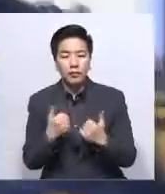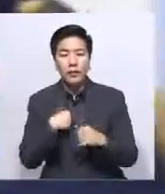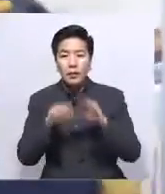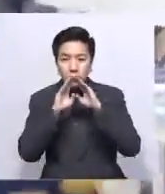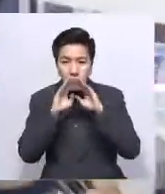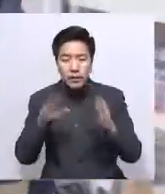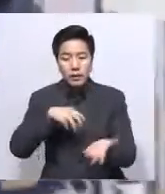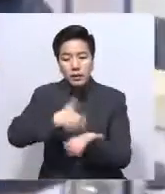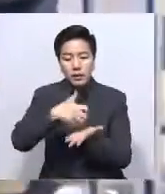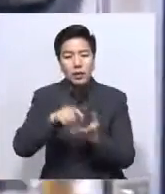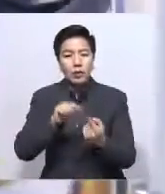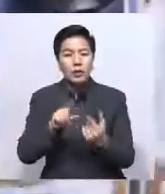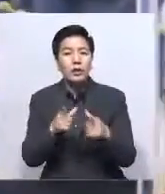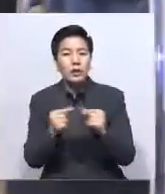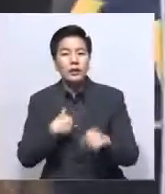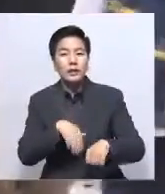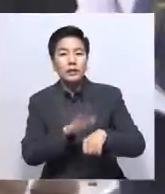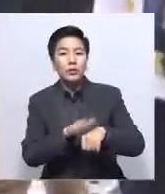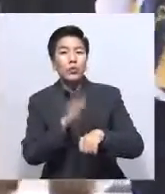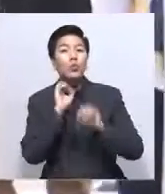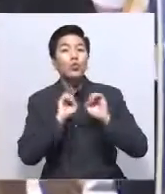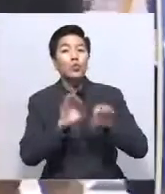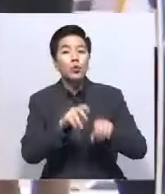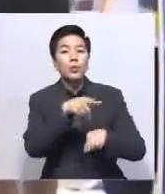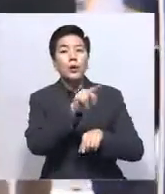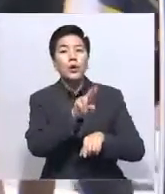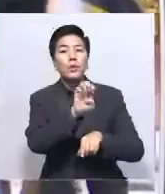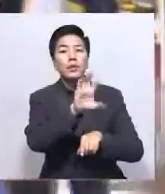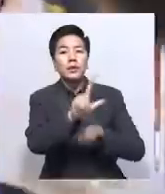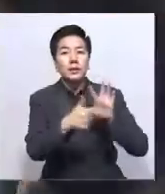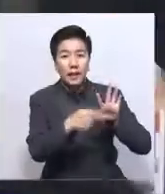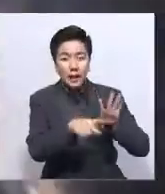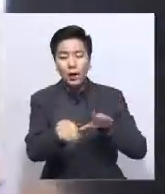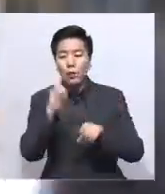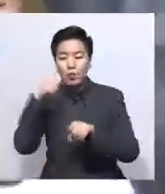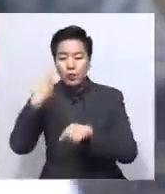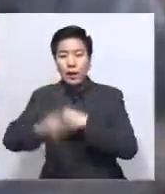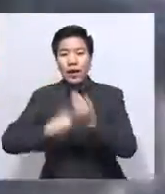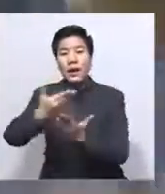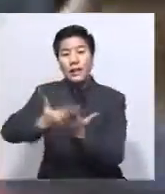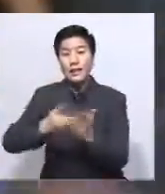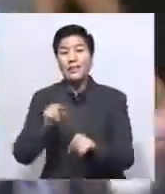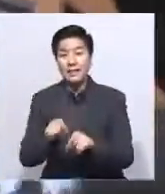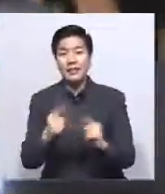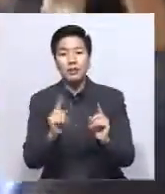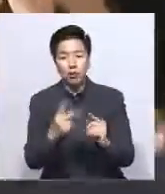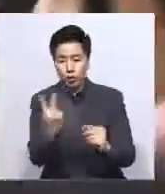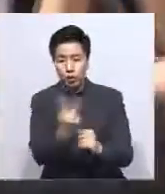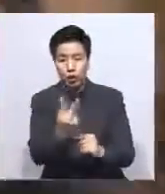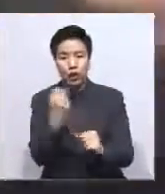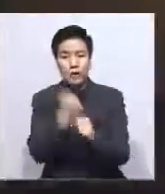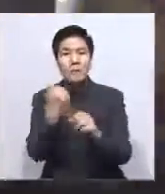เปิดเผยถึงความคืบหน้ากรณีเรียกตัวนายปรีชาใคร่ครวญและนางรัตนาพรสุภาทิพย์หรือเจ๊บ้าบิ่น